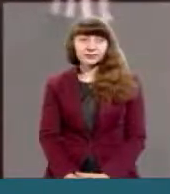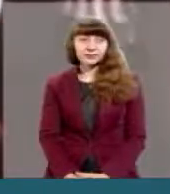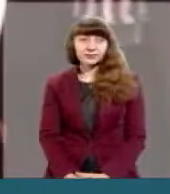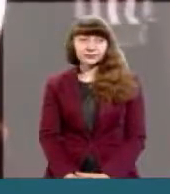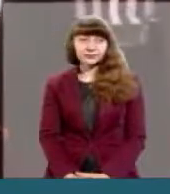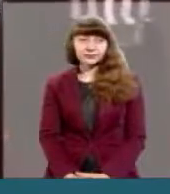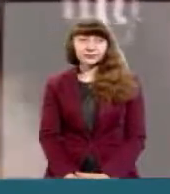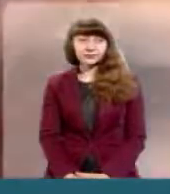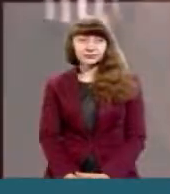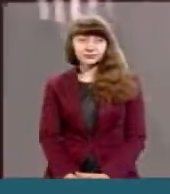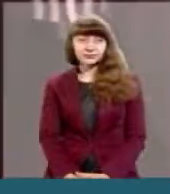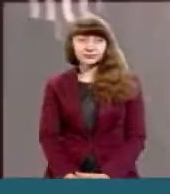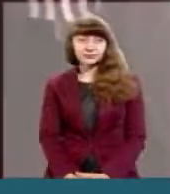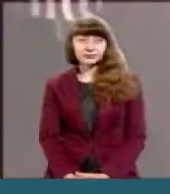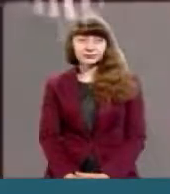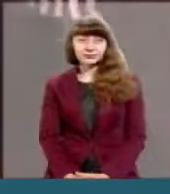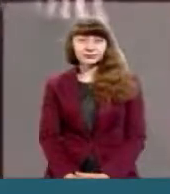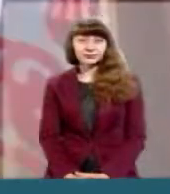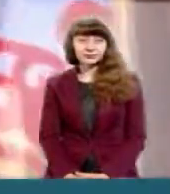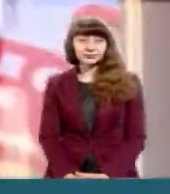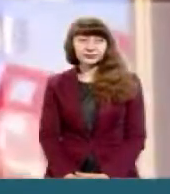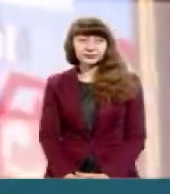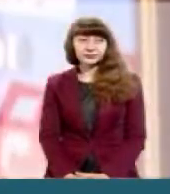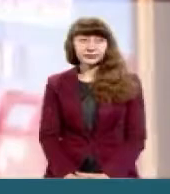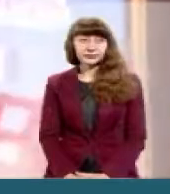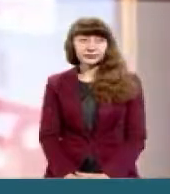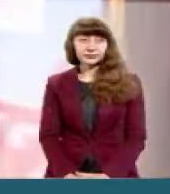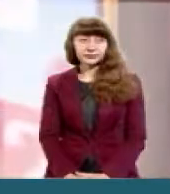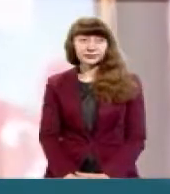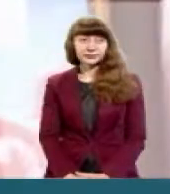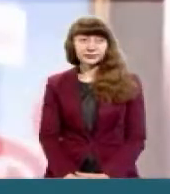Суперкелін. Суперкелін. Байқау соңында